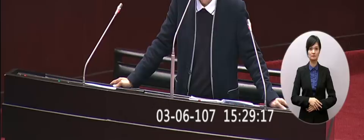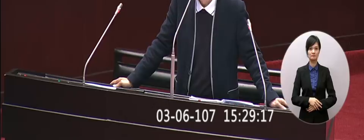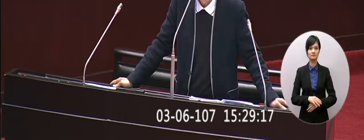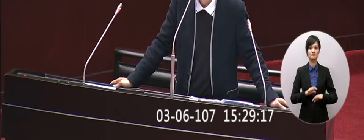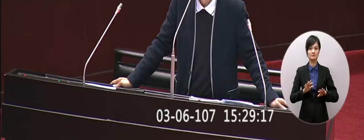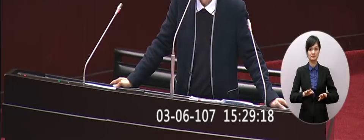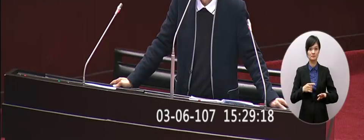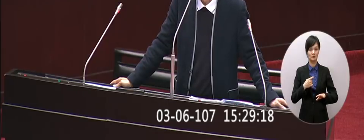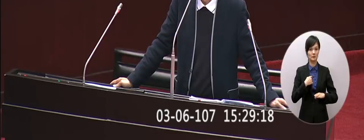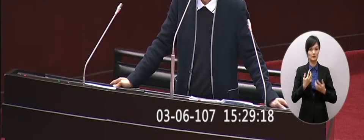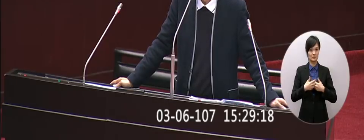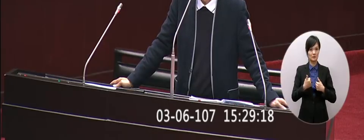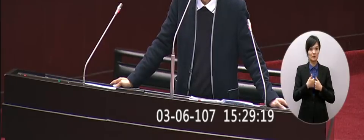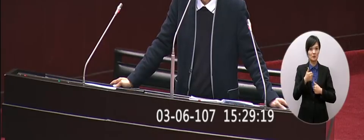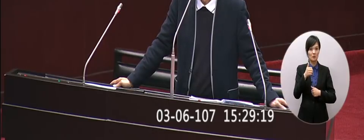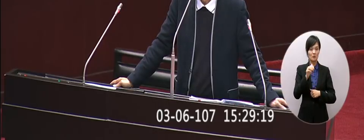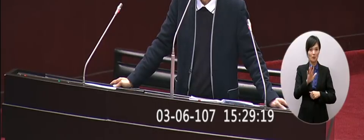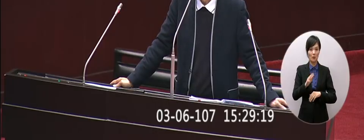进入一场，